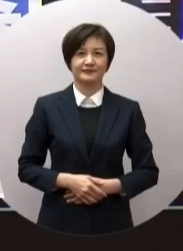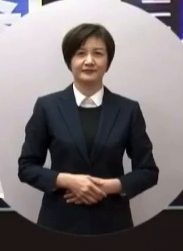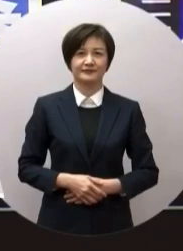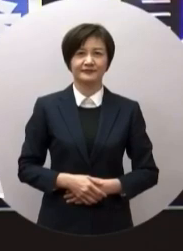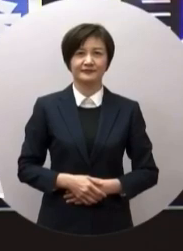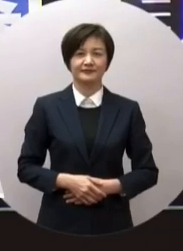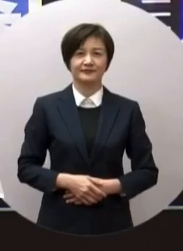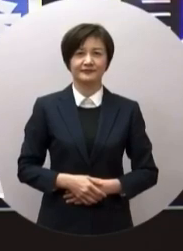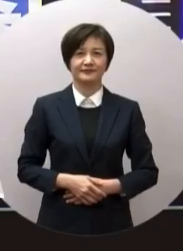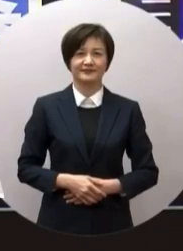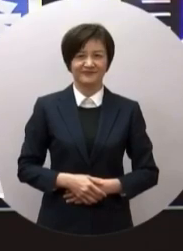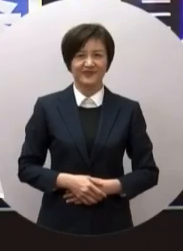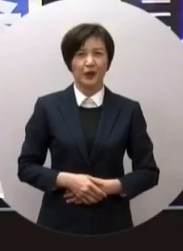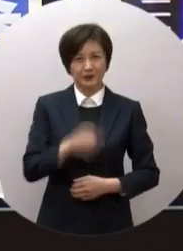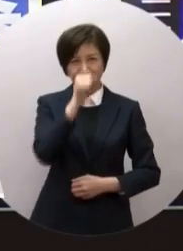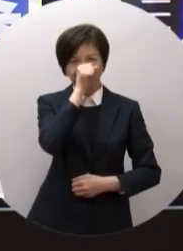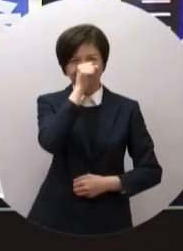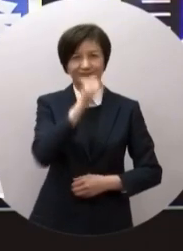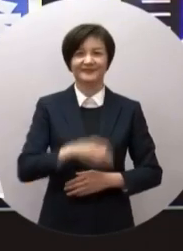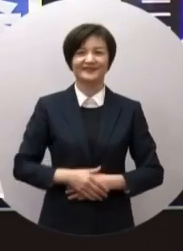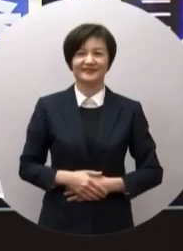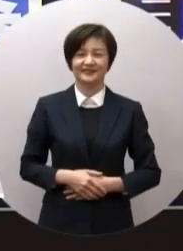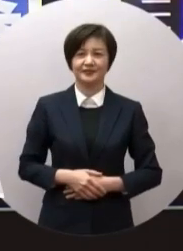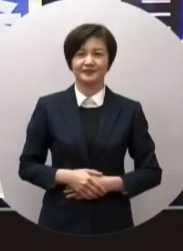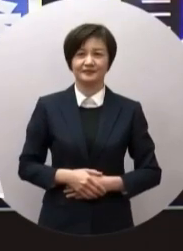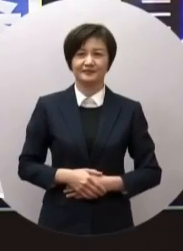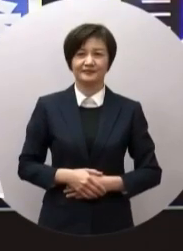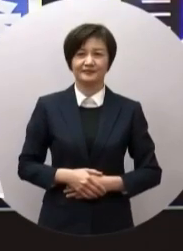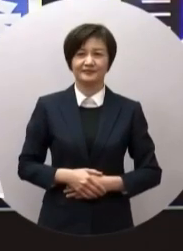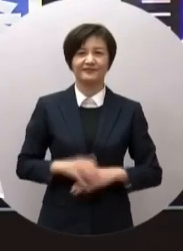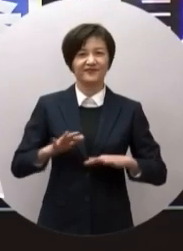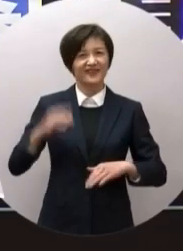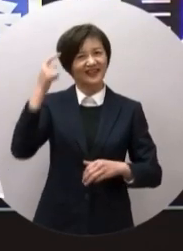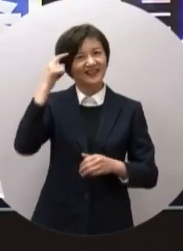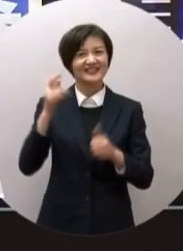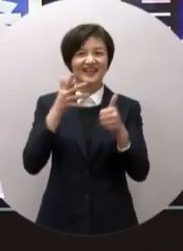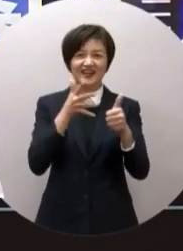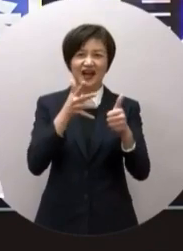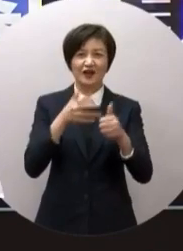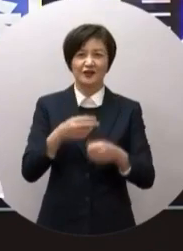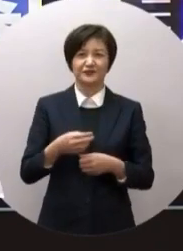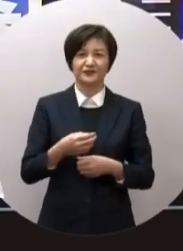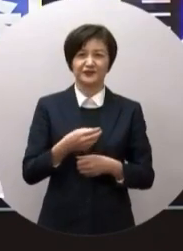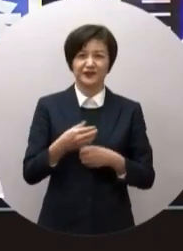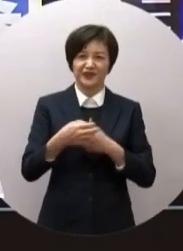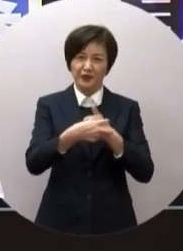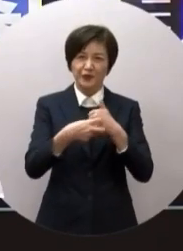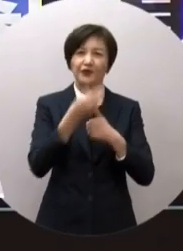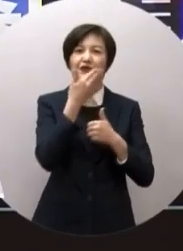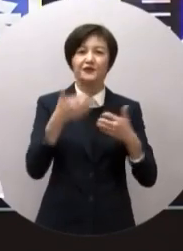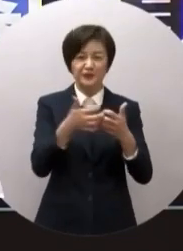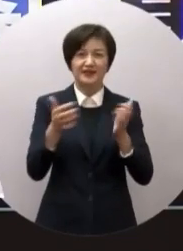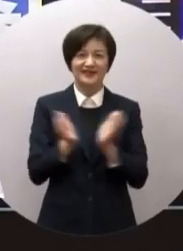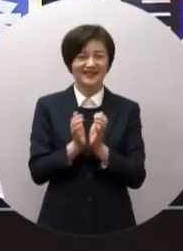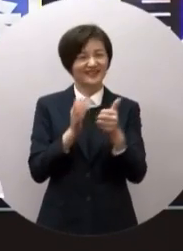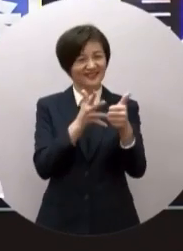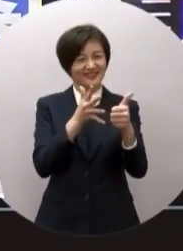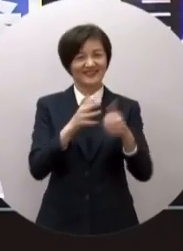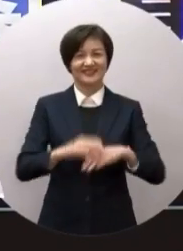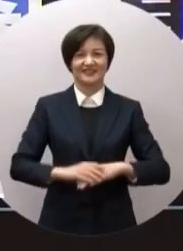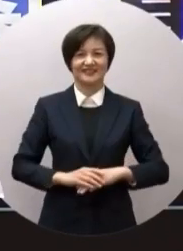传。 好，那你要。我们问我们卫福部哈，今天